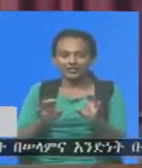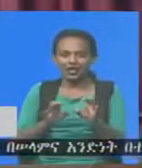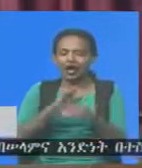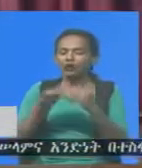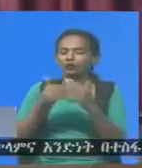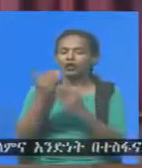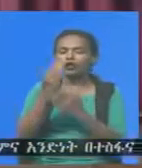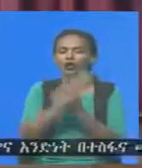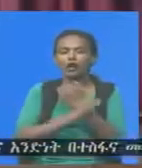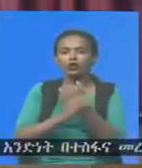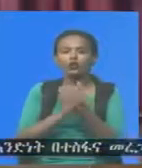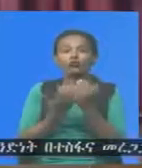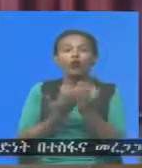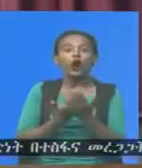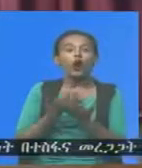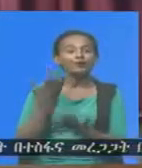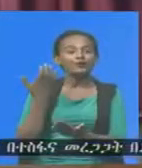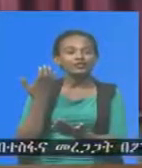ሀብት